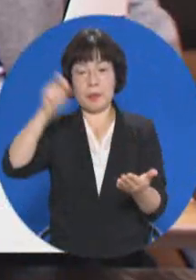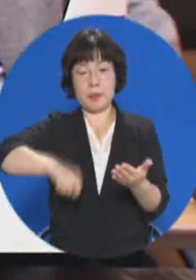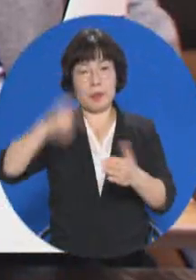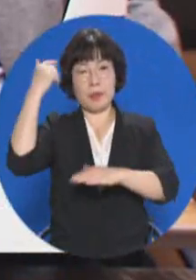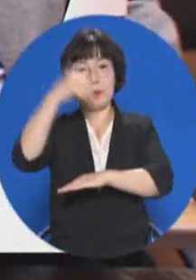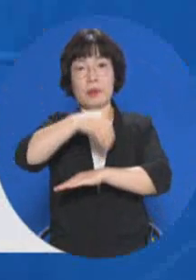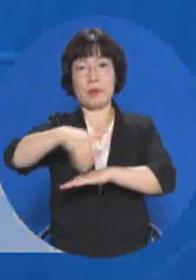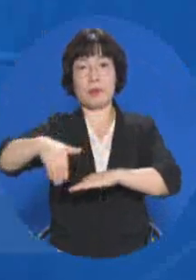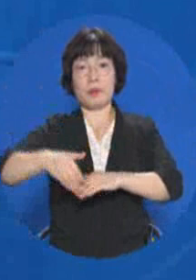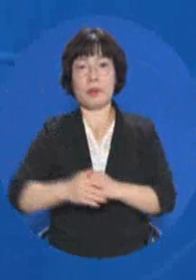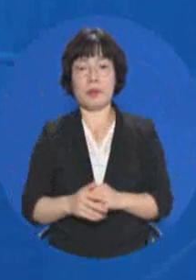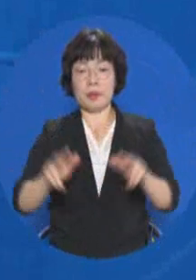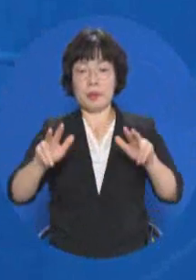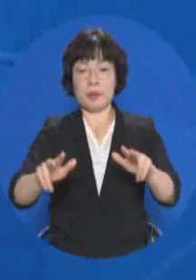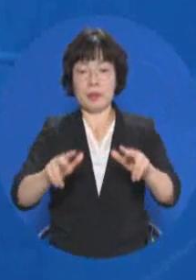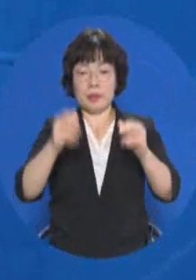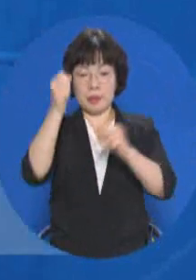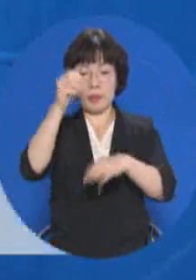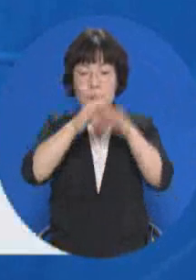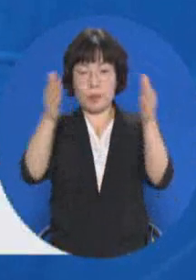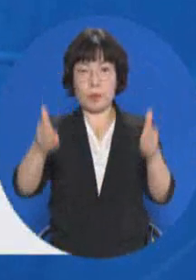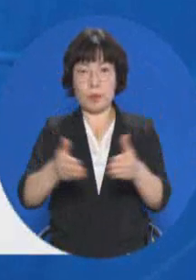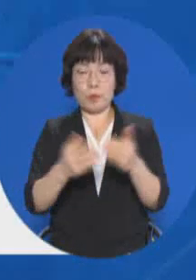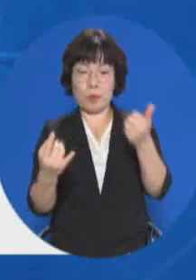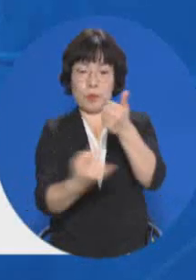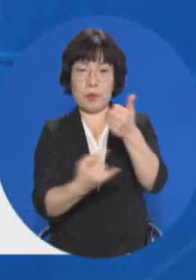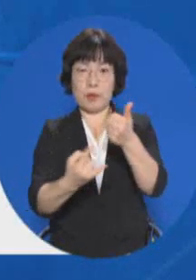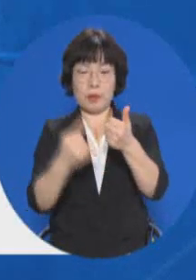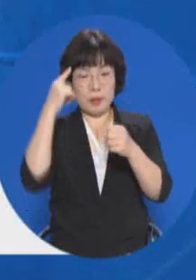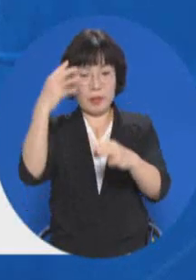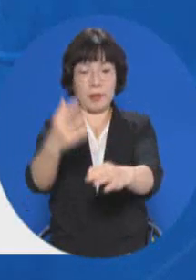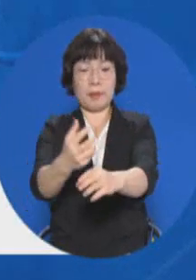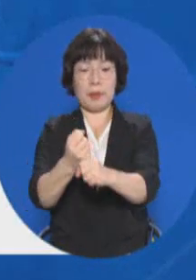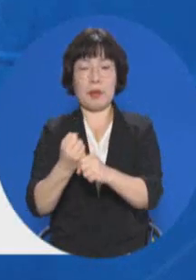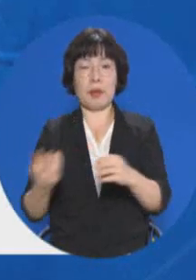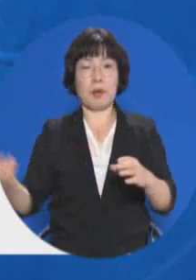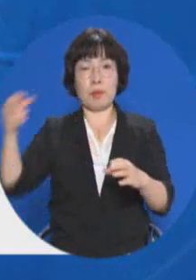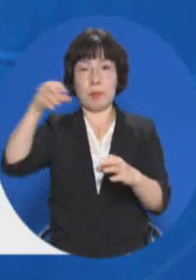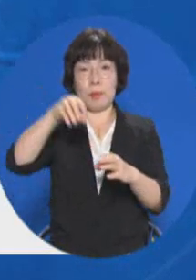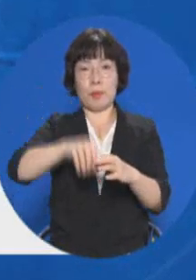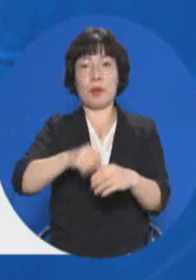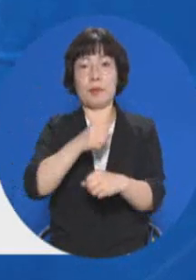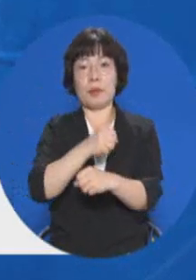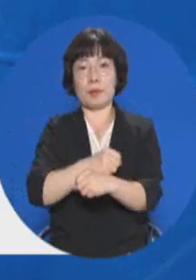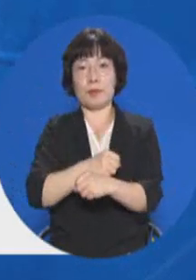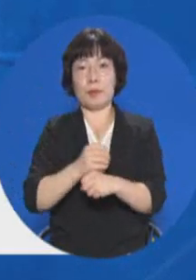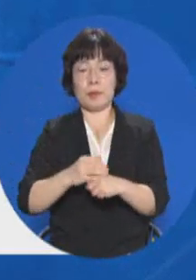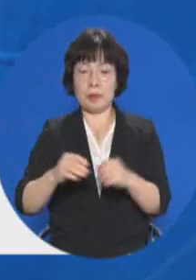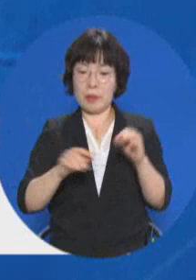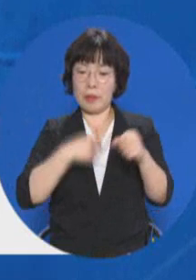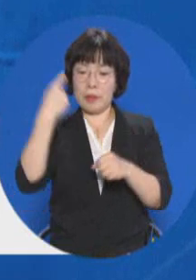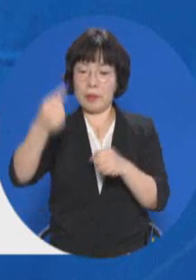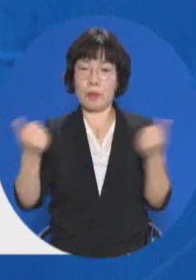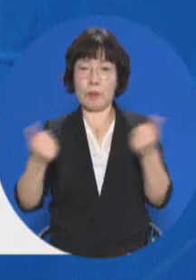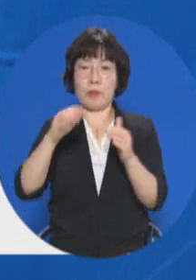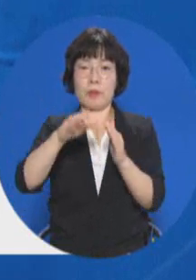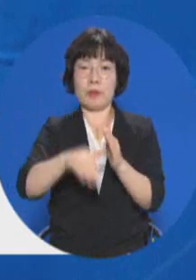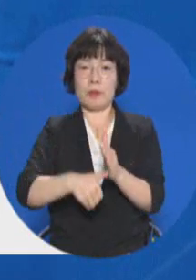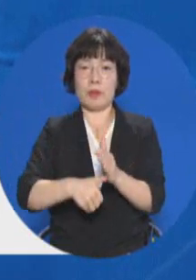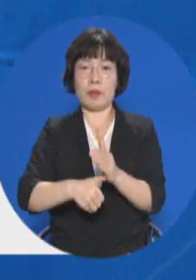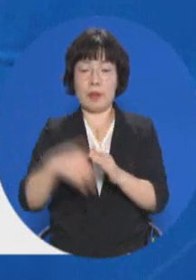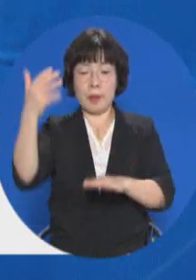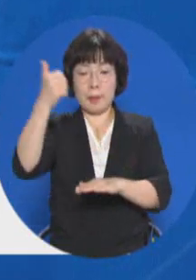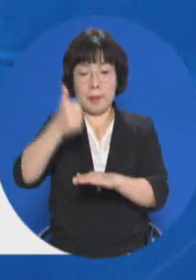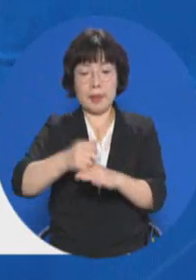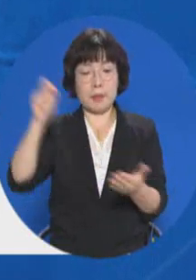예정입니다. 현재 기본 틀에 위원님들 의견을 최대한 더 반영해서 다음번 회의에